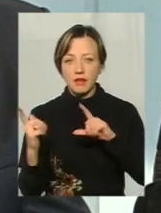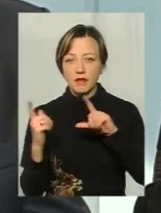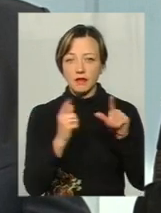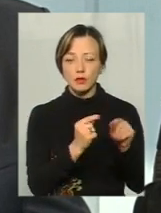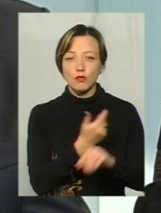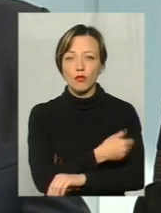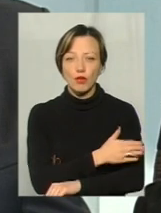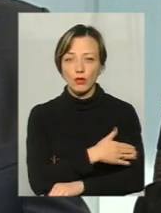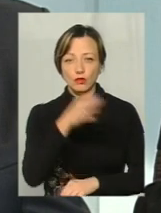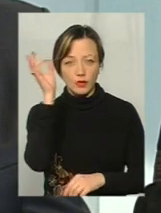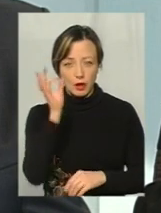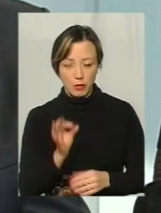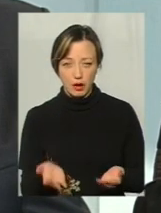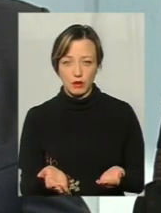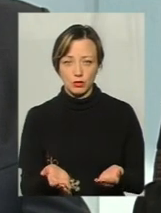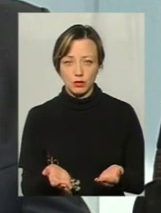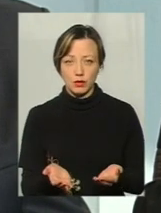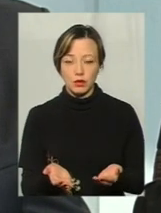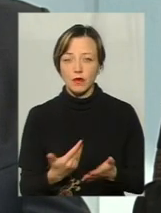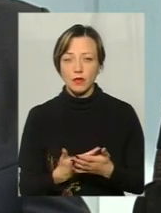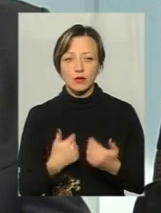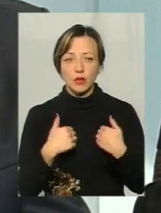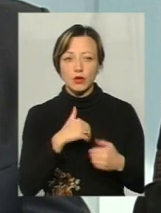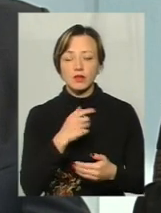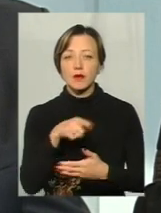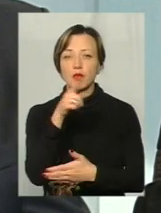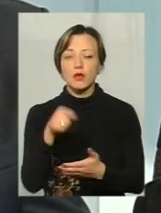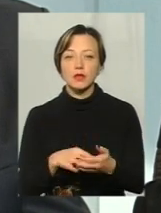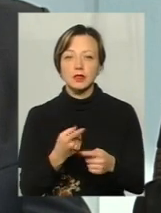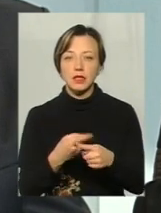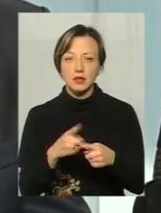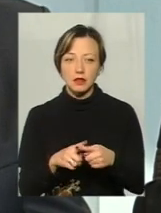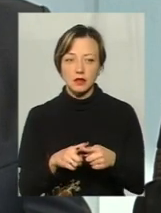их в Польшу, в Германию? Вот мне хочется задать этот вопрос